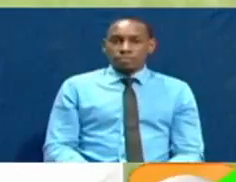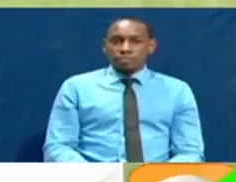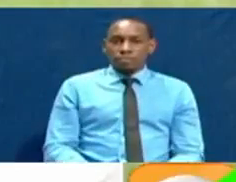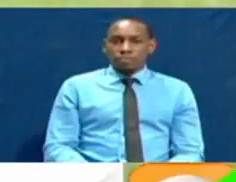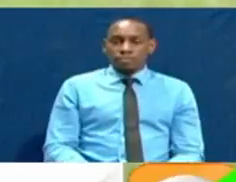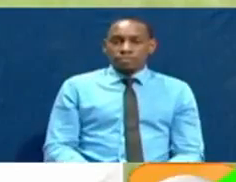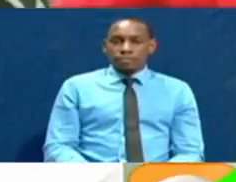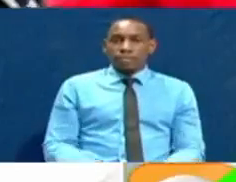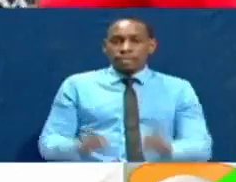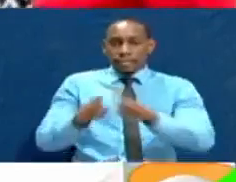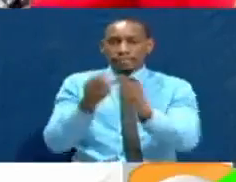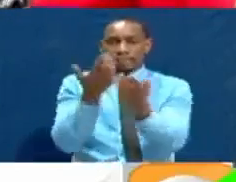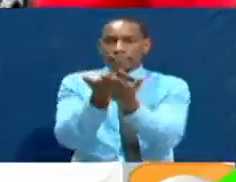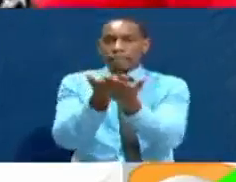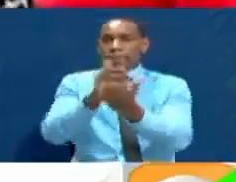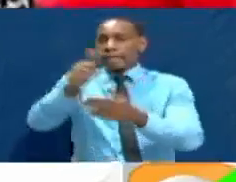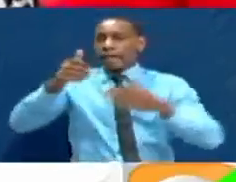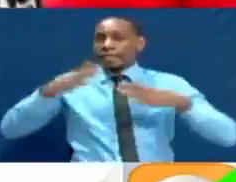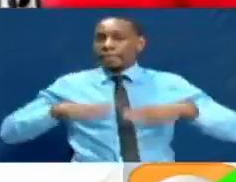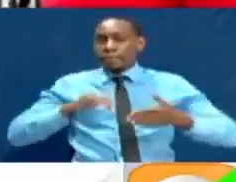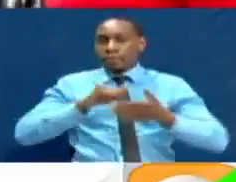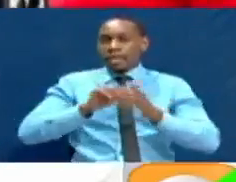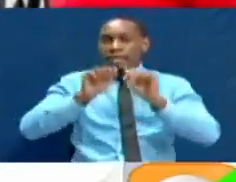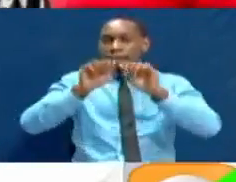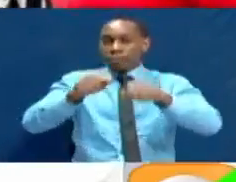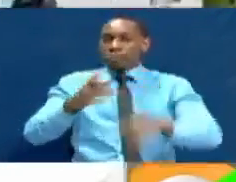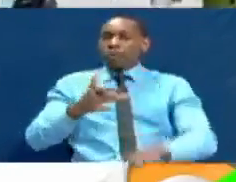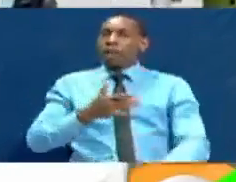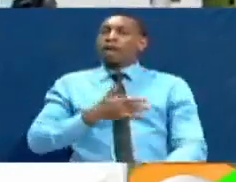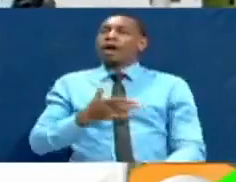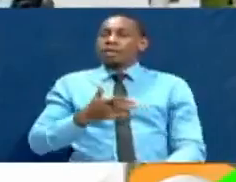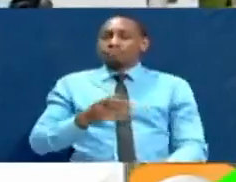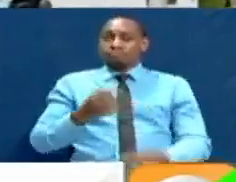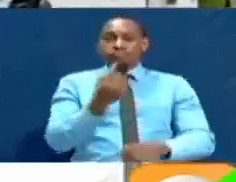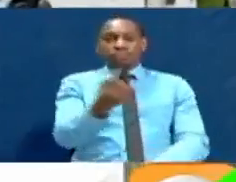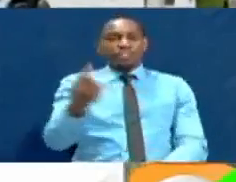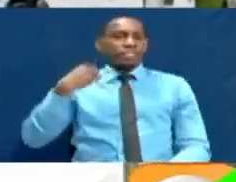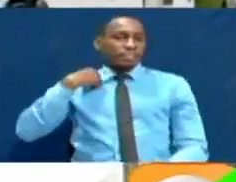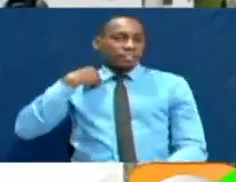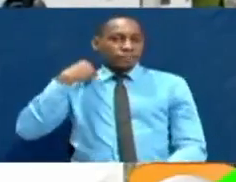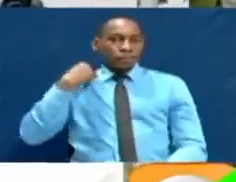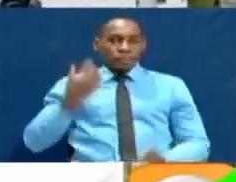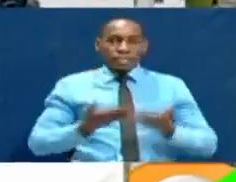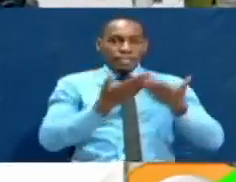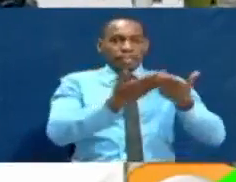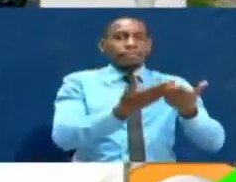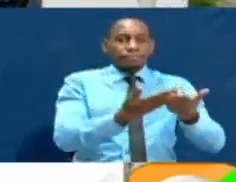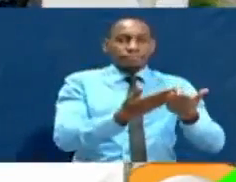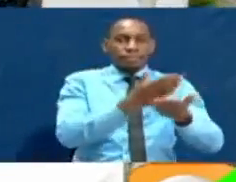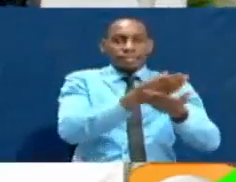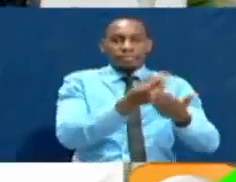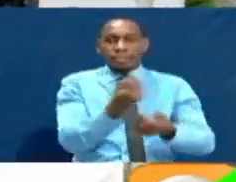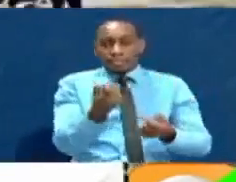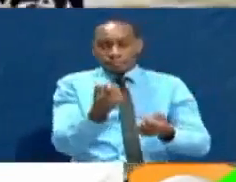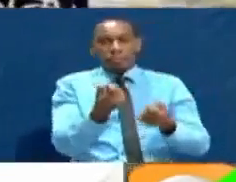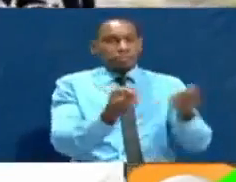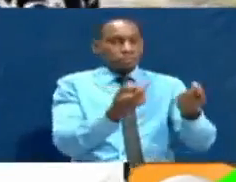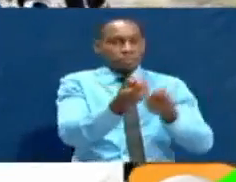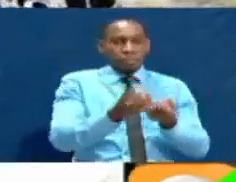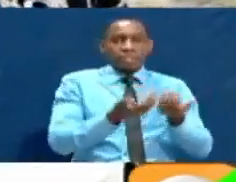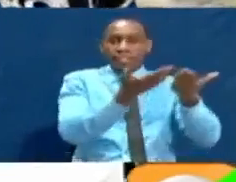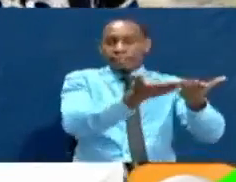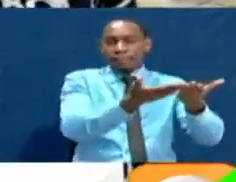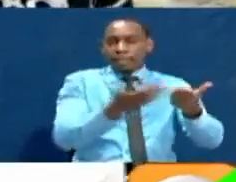Na tunaomba hata pia watu wengine ambao wataweza kuhusuwa, mtu ajitolee tu awapatie kitu kidogo, na sisi tunawapatia kitu